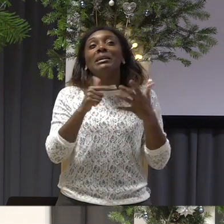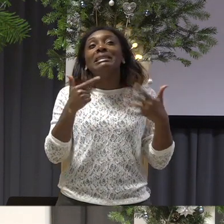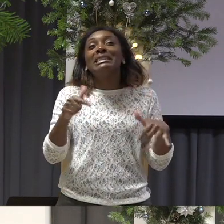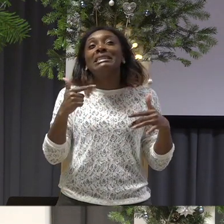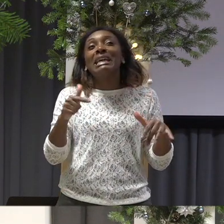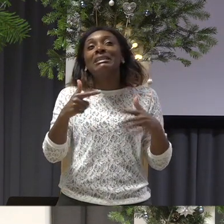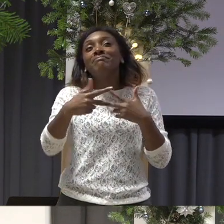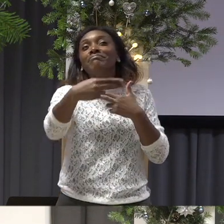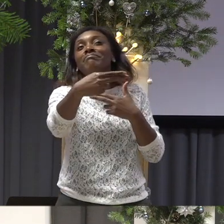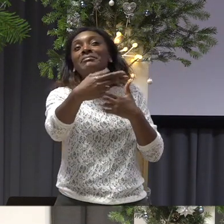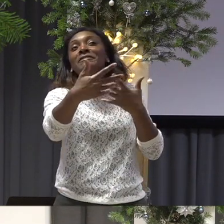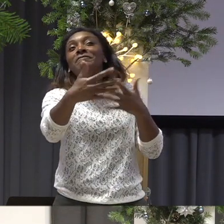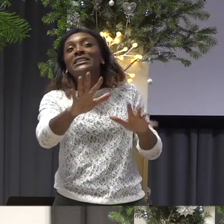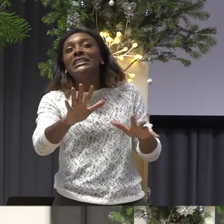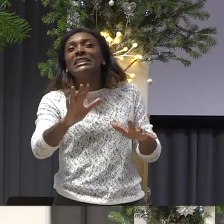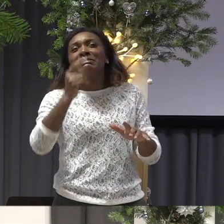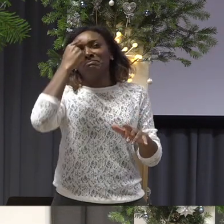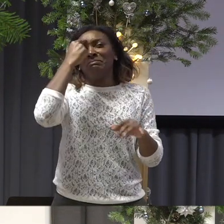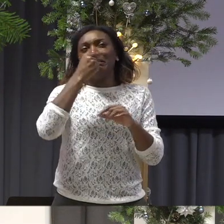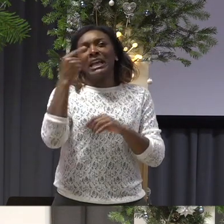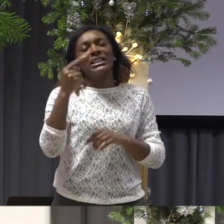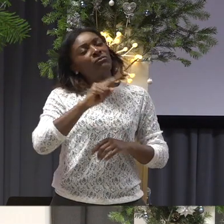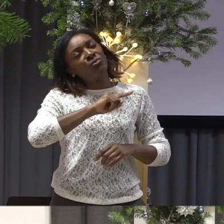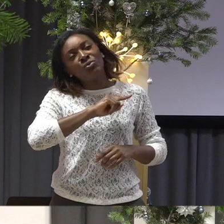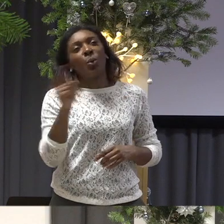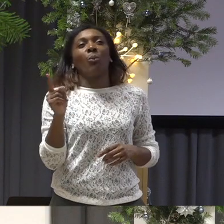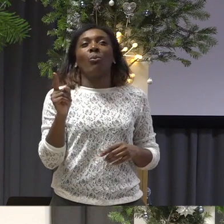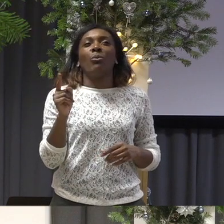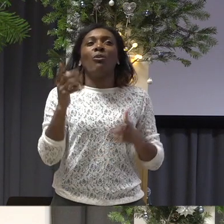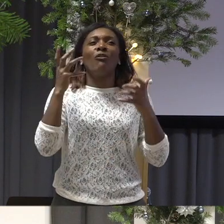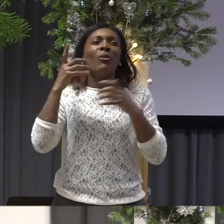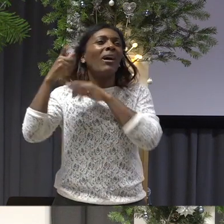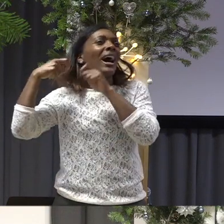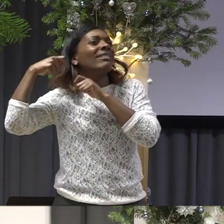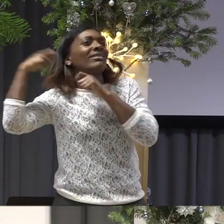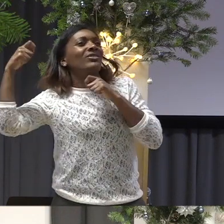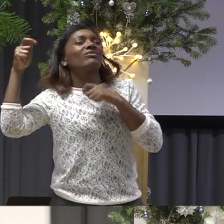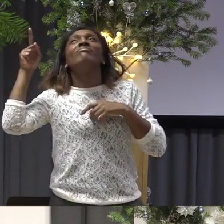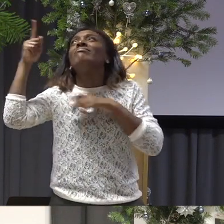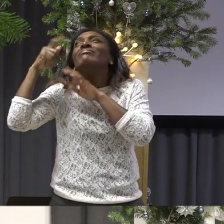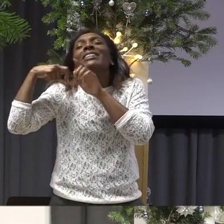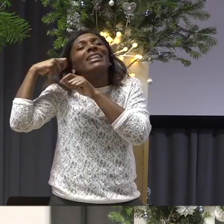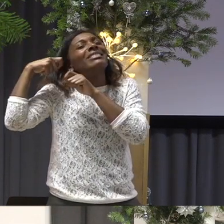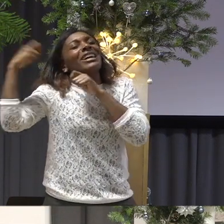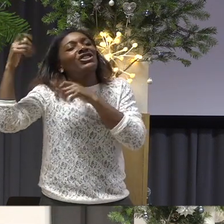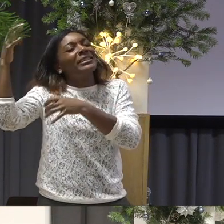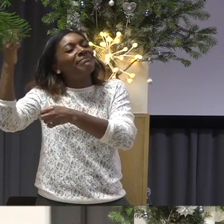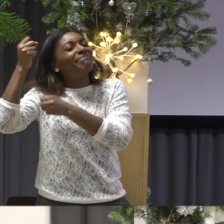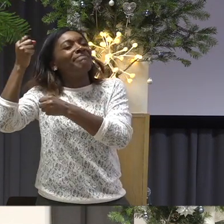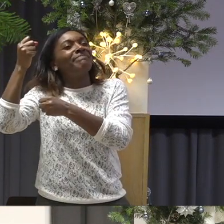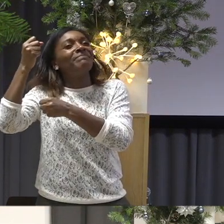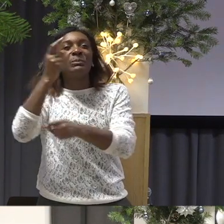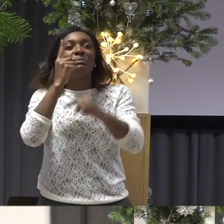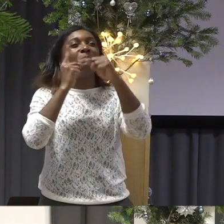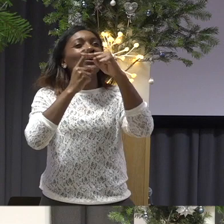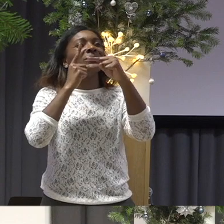Nous voulons garder cette perspective de rester attachés à la parole. De te dire merci pour